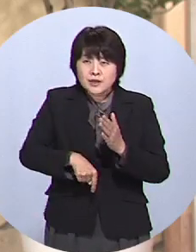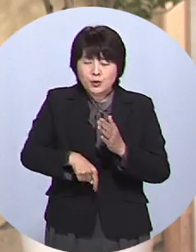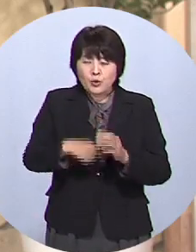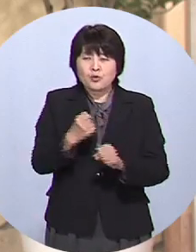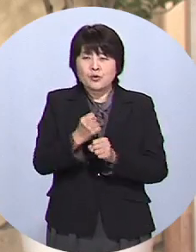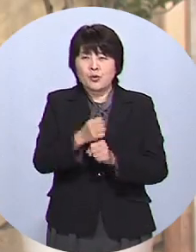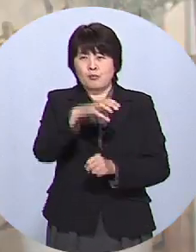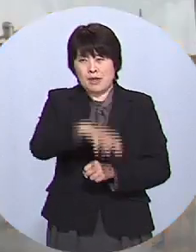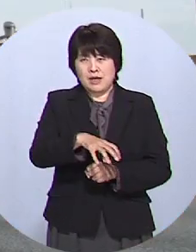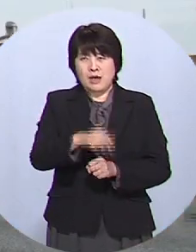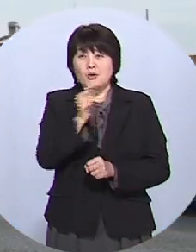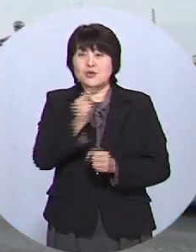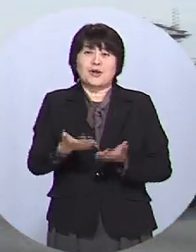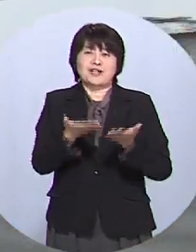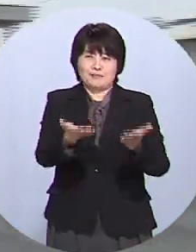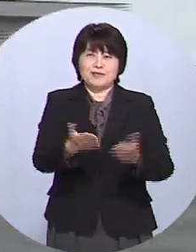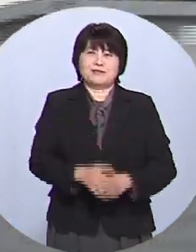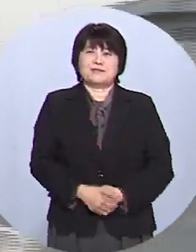ご紹介します。